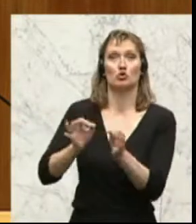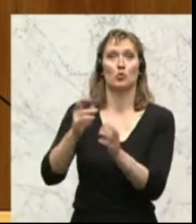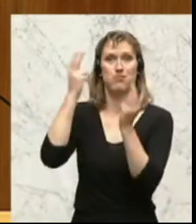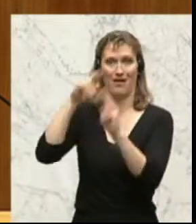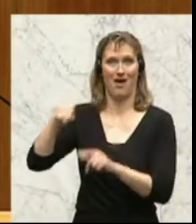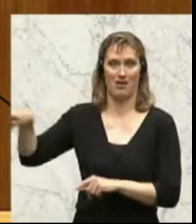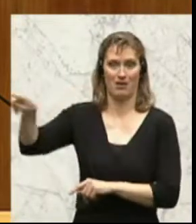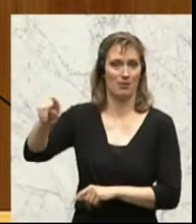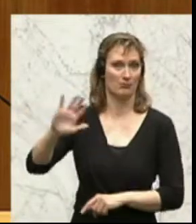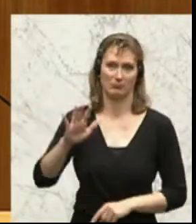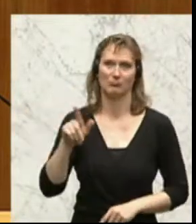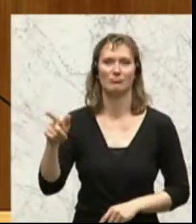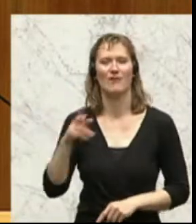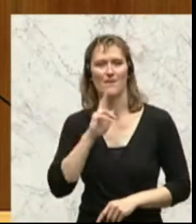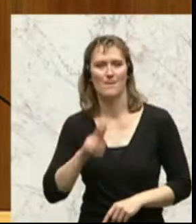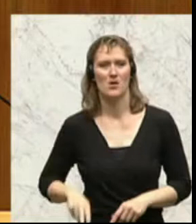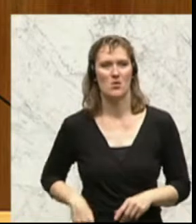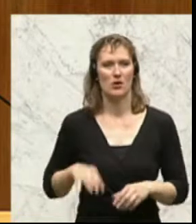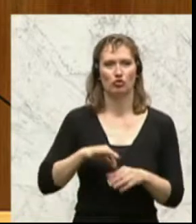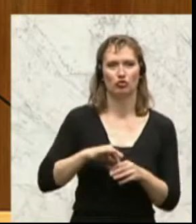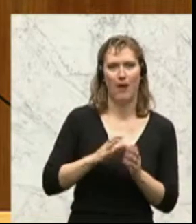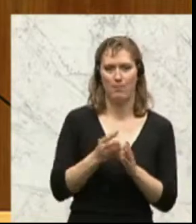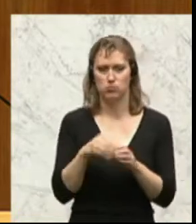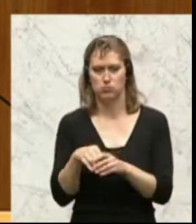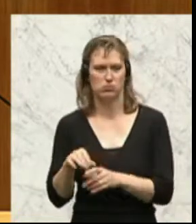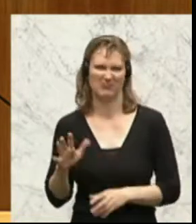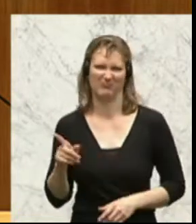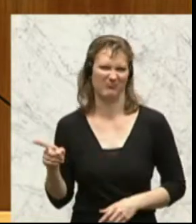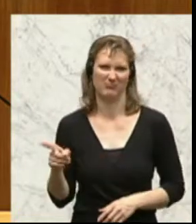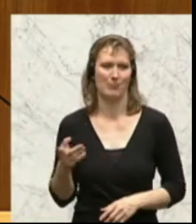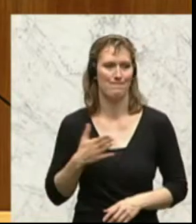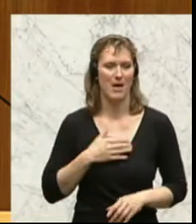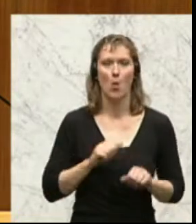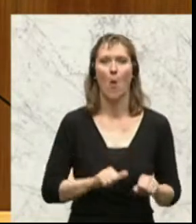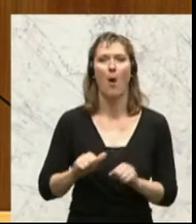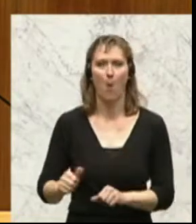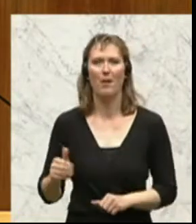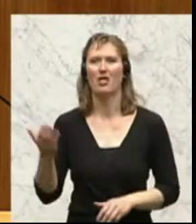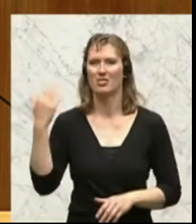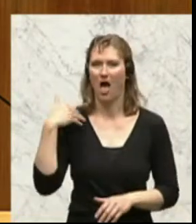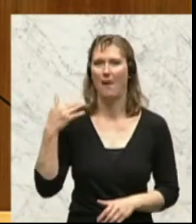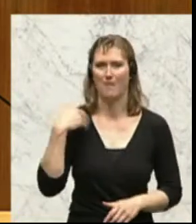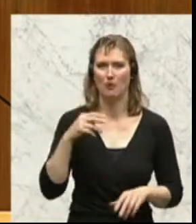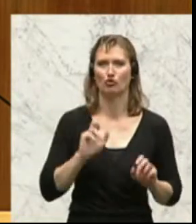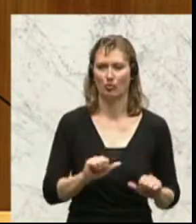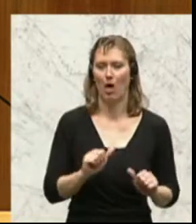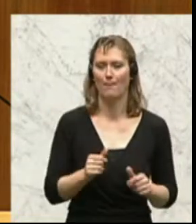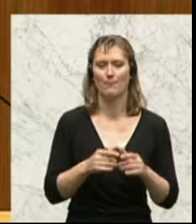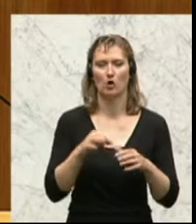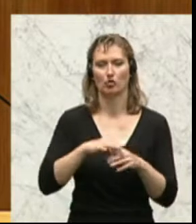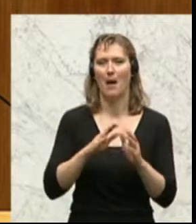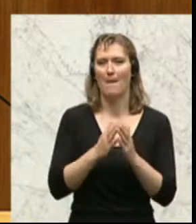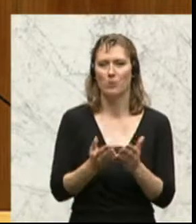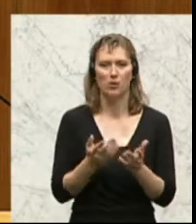ihr Vermögen auf Sparbüchern zu horten. Meine Großeltern hatten Sparbücher, meine Oma und mein Opa haben nicht in irgendwelche